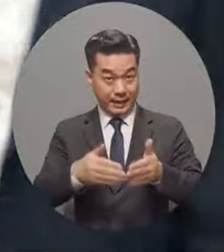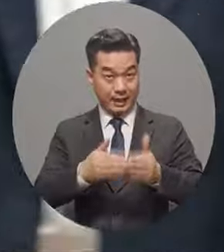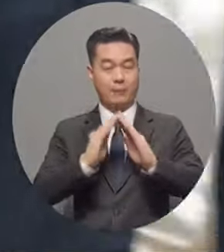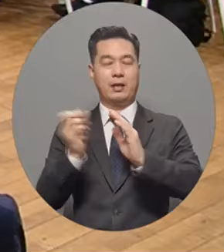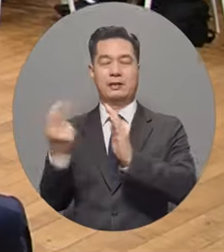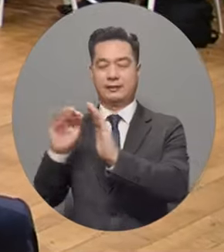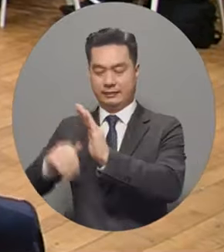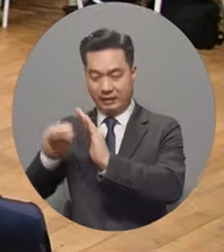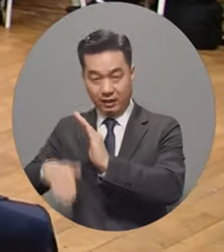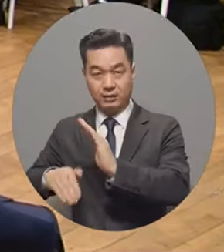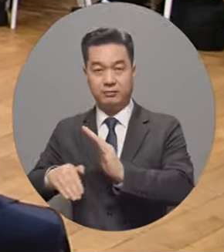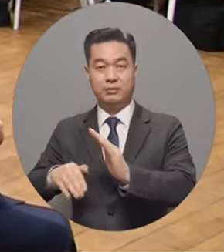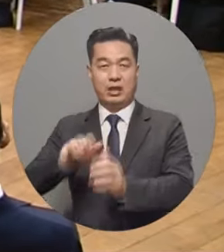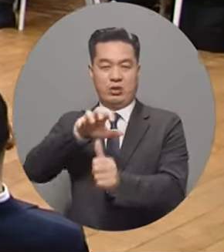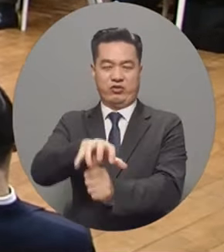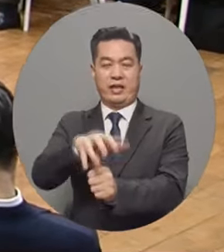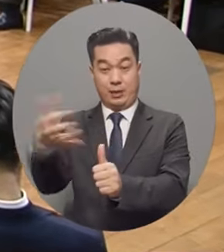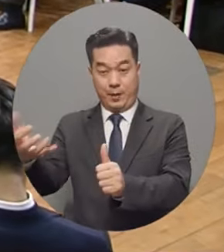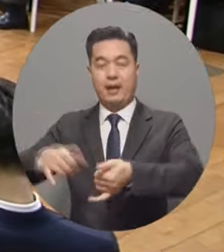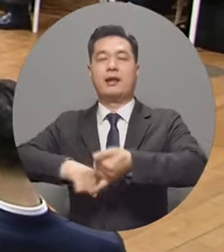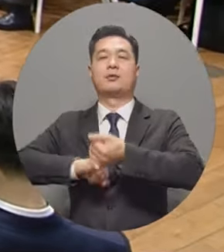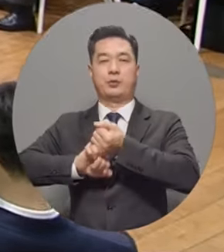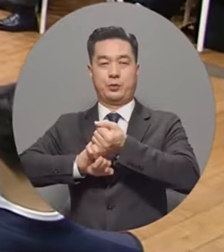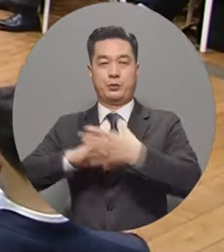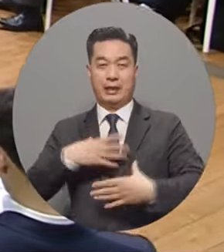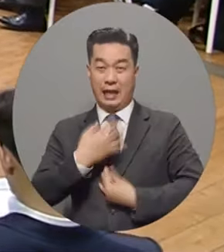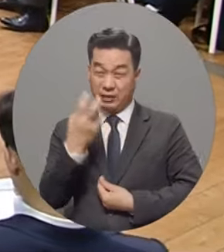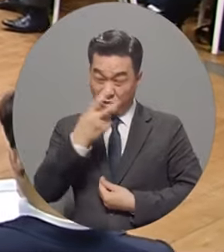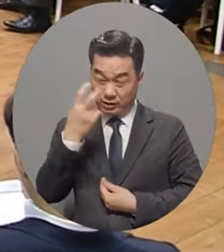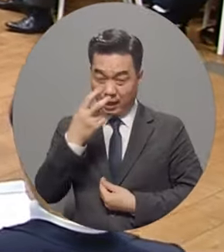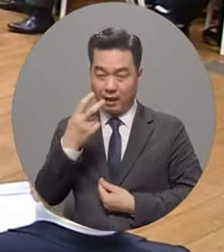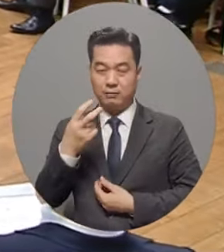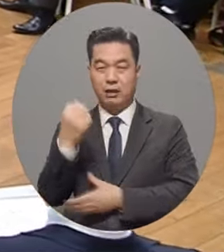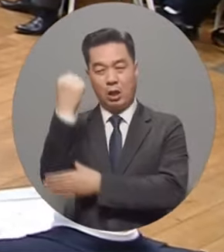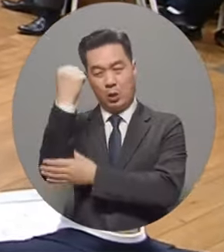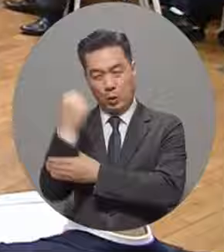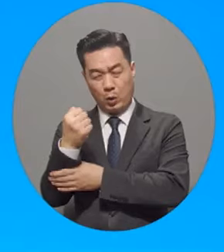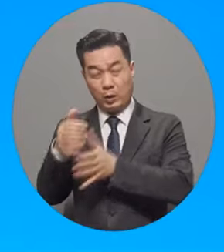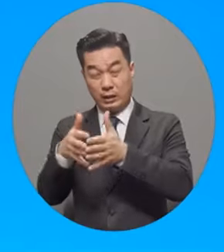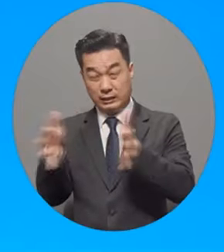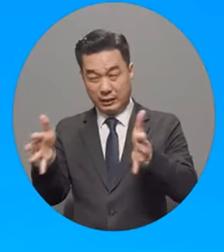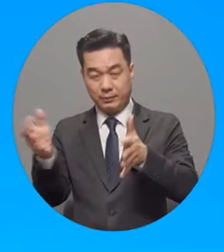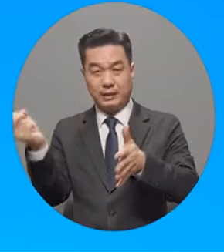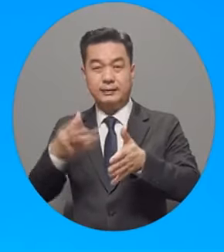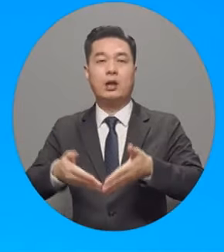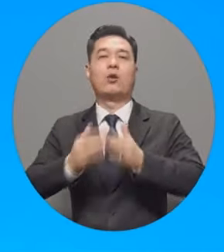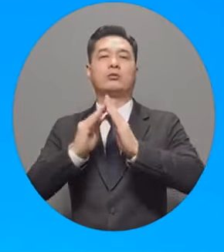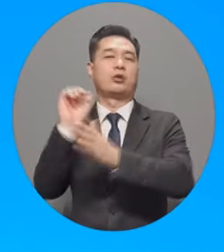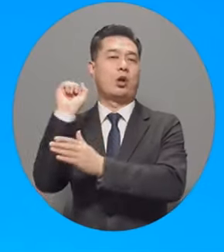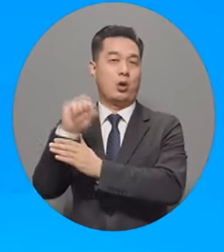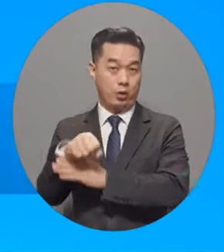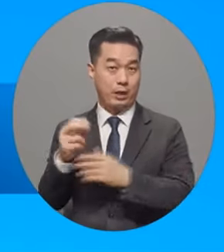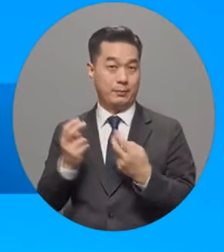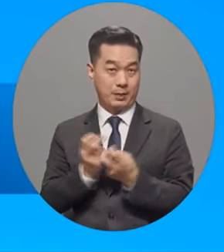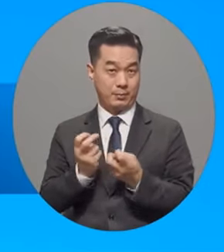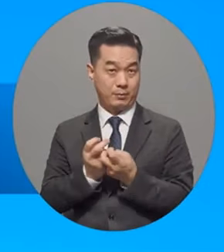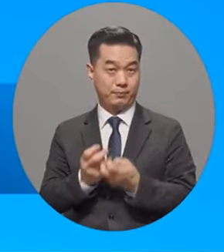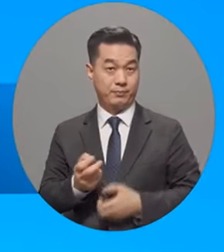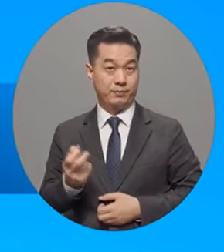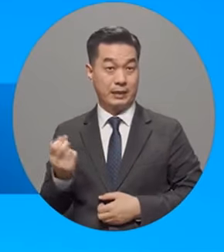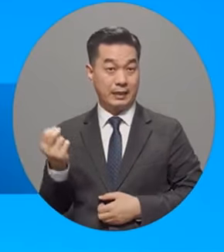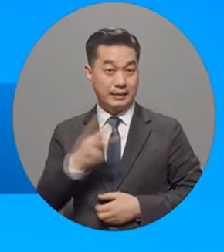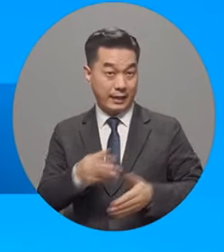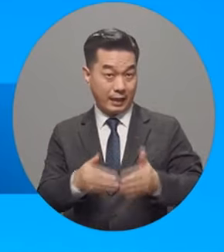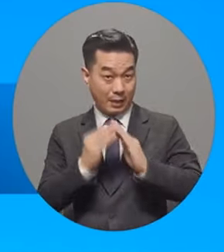철폐를 약속했습니다. 안전진단에 앞서 노후주택의 재건축을 허용하는 방식입니다. 재개발, 재건축에